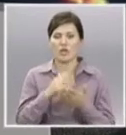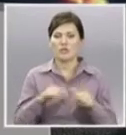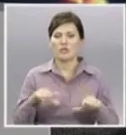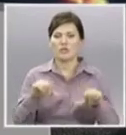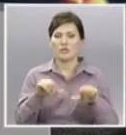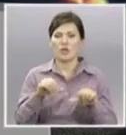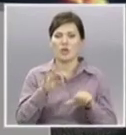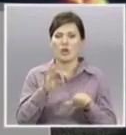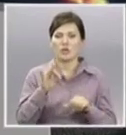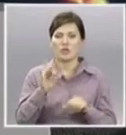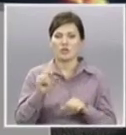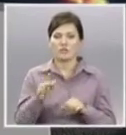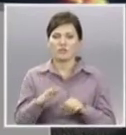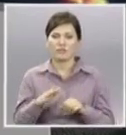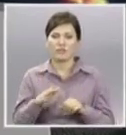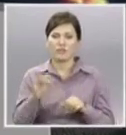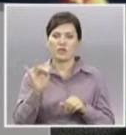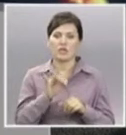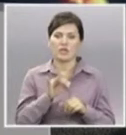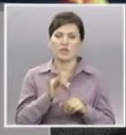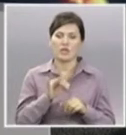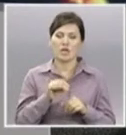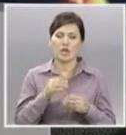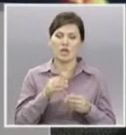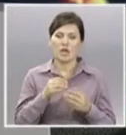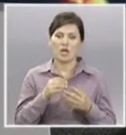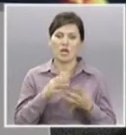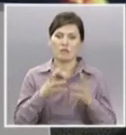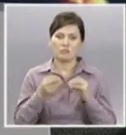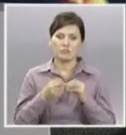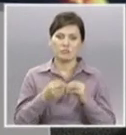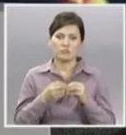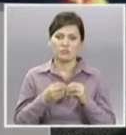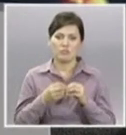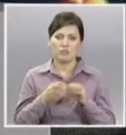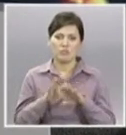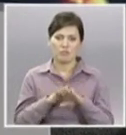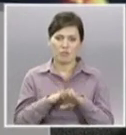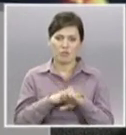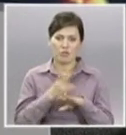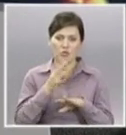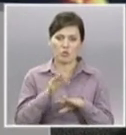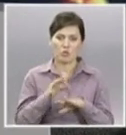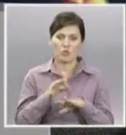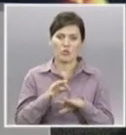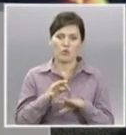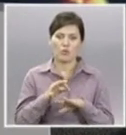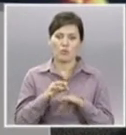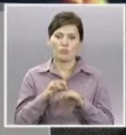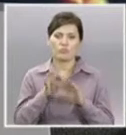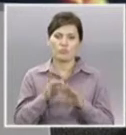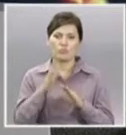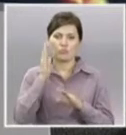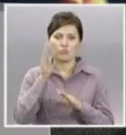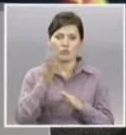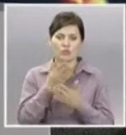по архиву тоже. Эта оцифровка у нас медленно идет, но сейчас идет